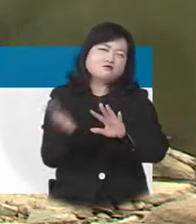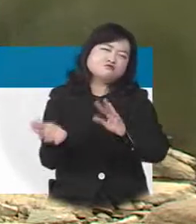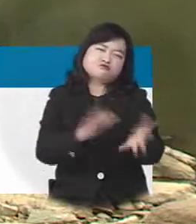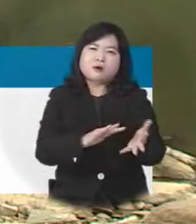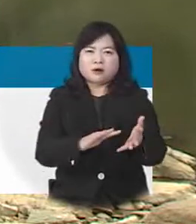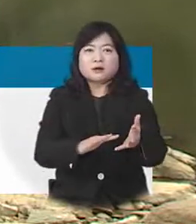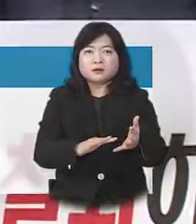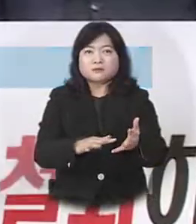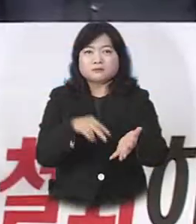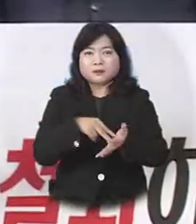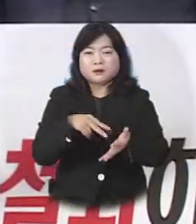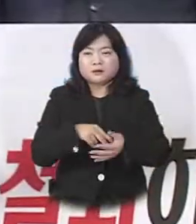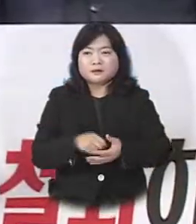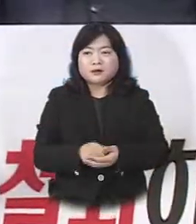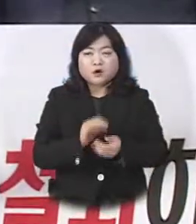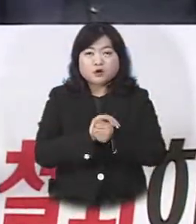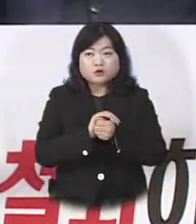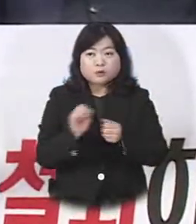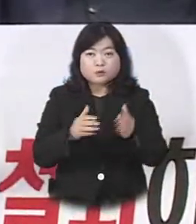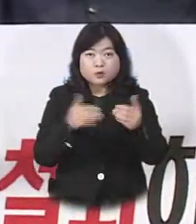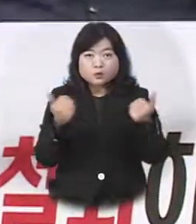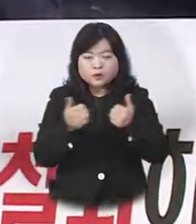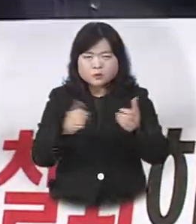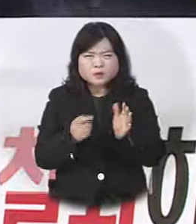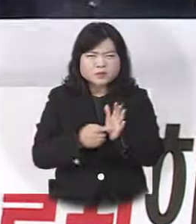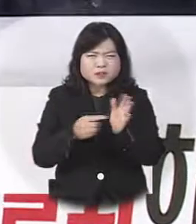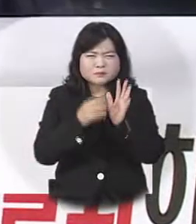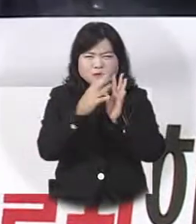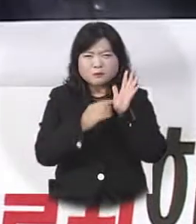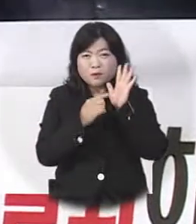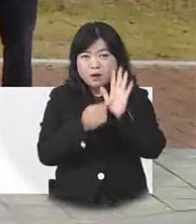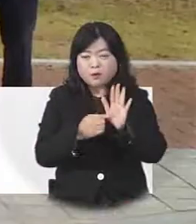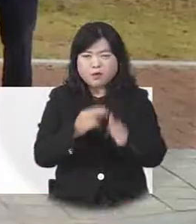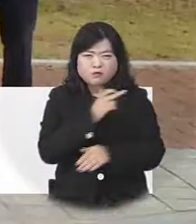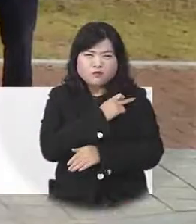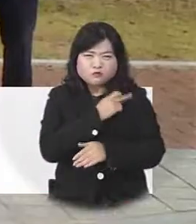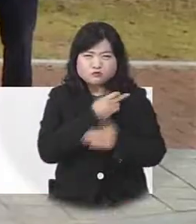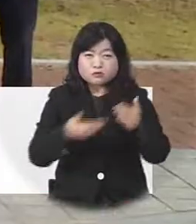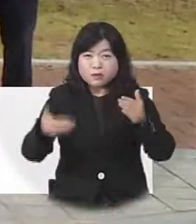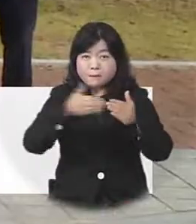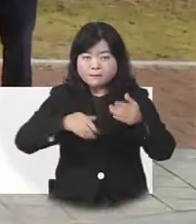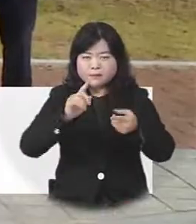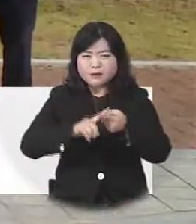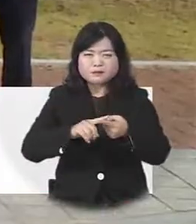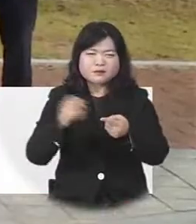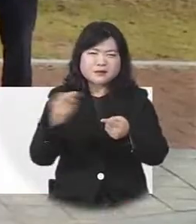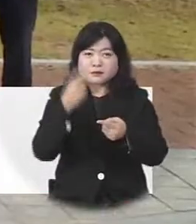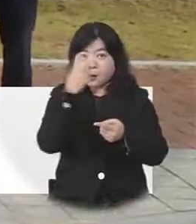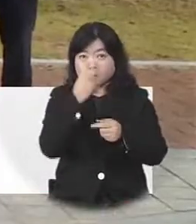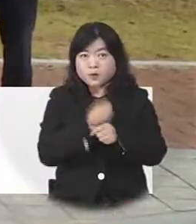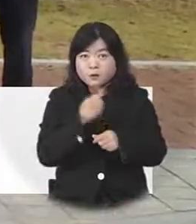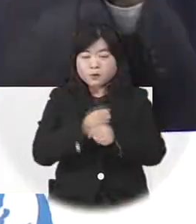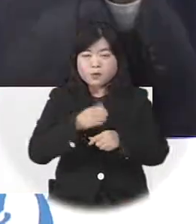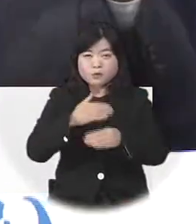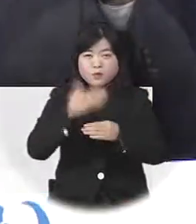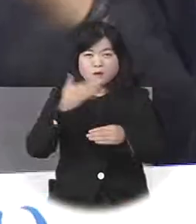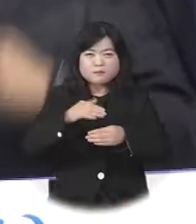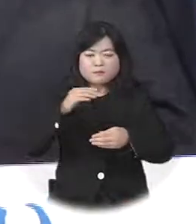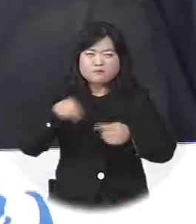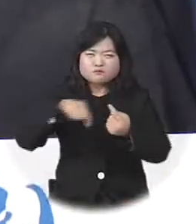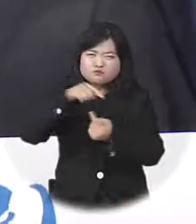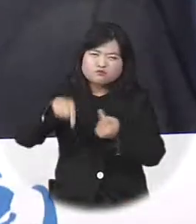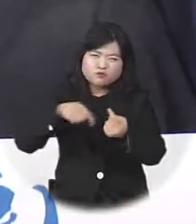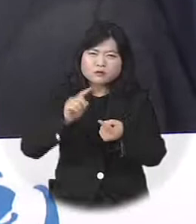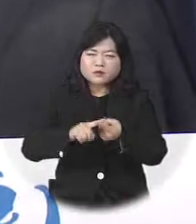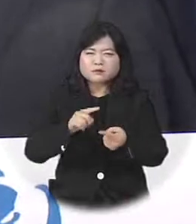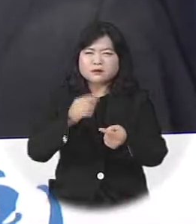할 판입니다. 경북도의회도 긴급 성명을 내고 영주댐 방류를 원점에서 재검토하고 댐 운영을 정상화할 것을